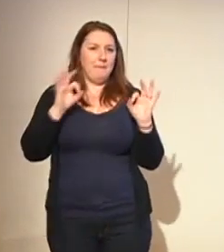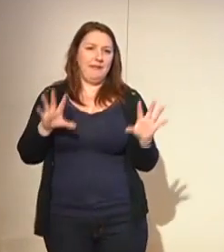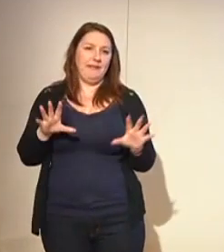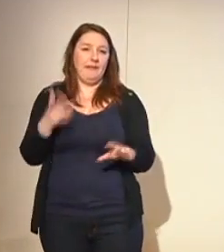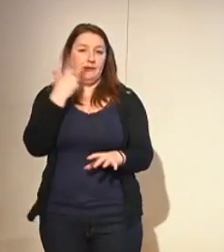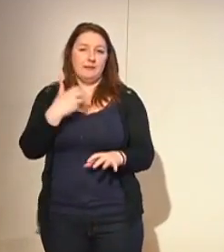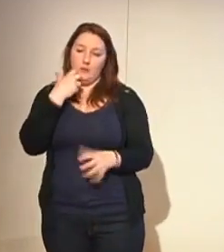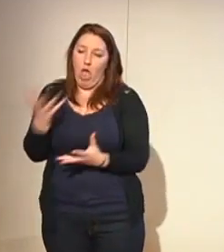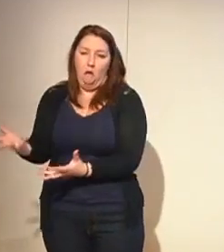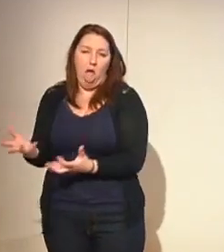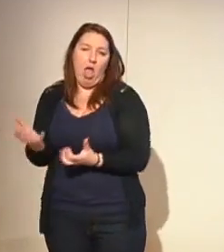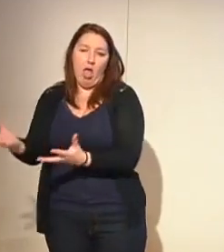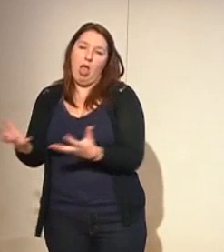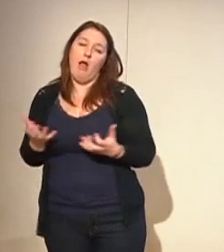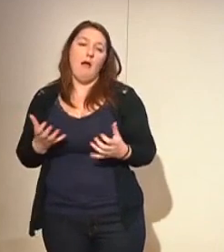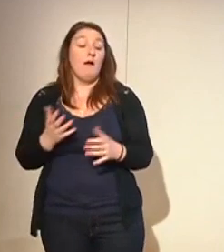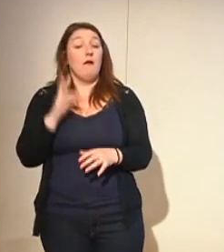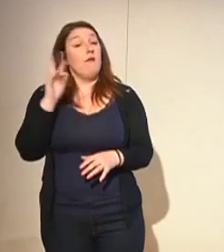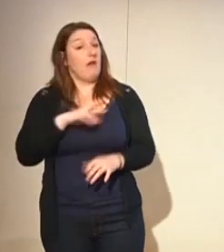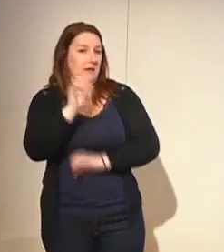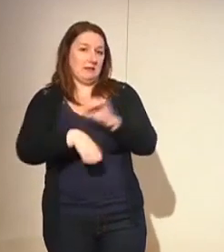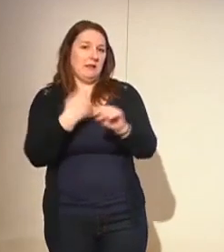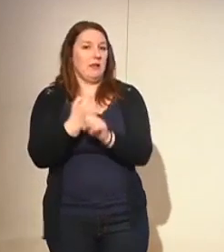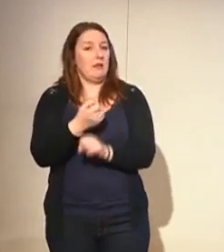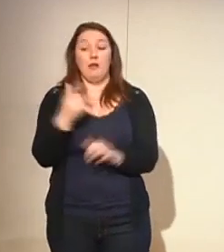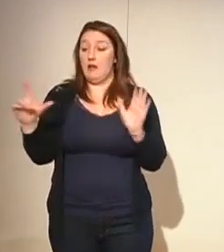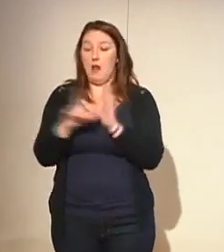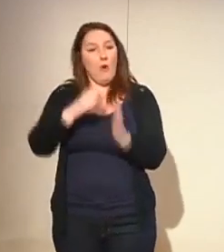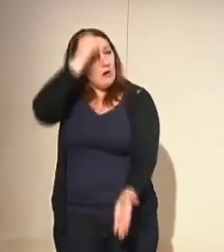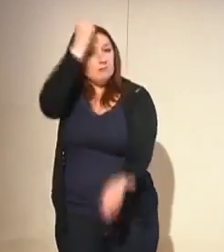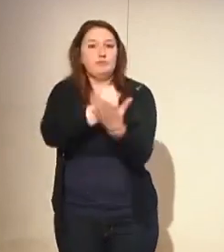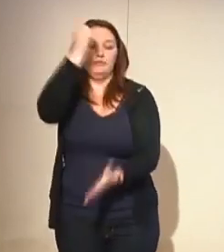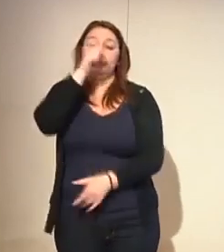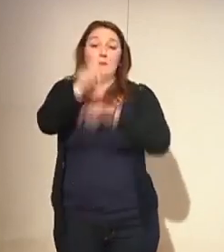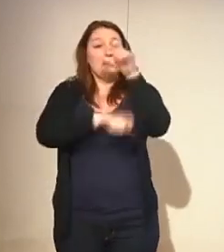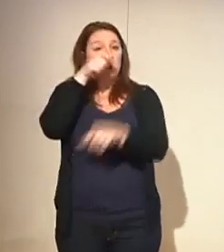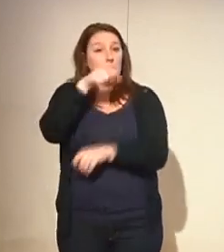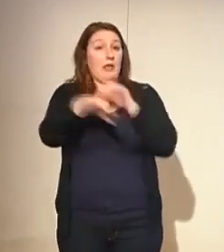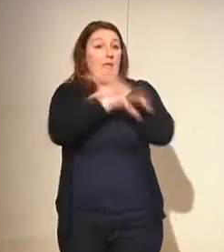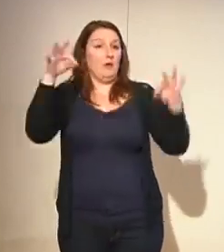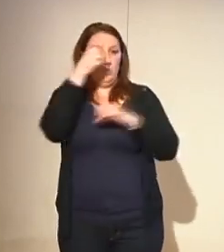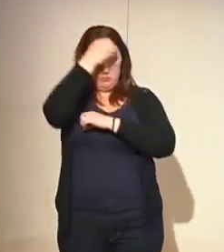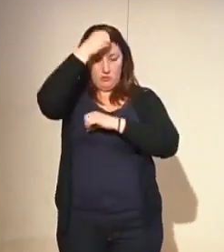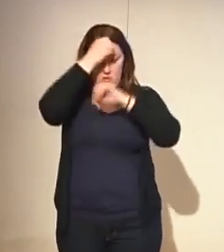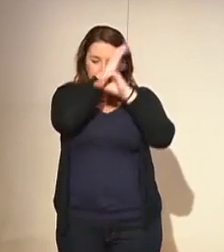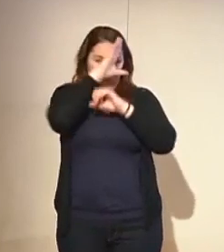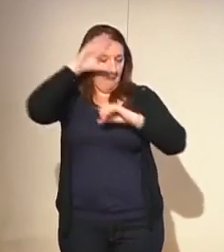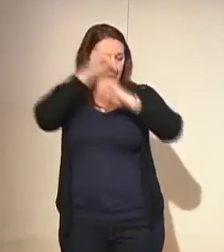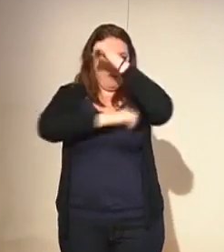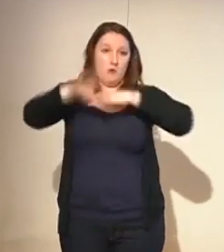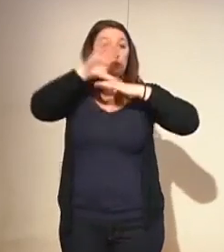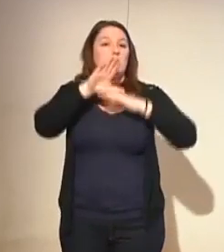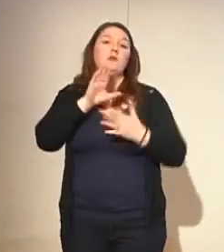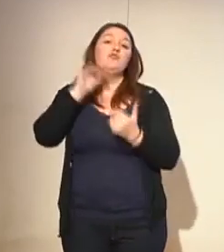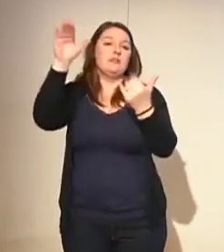finalement cette année la loi a entériné le fait que les élus cumularards qui j'espère